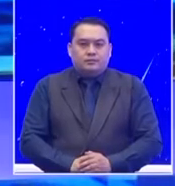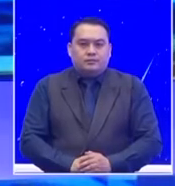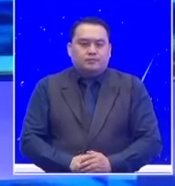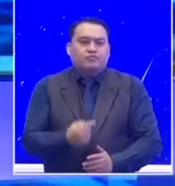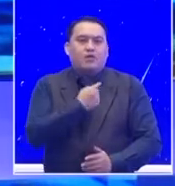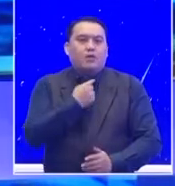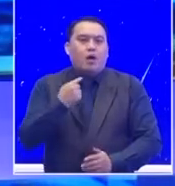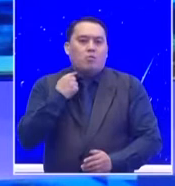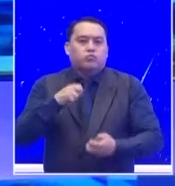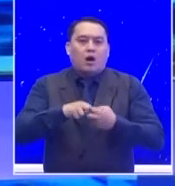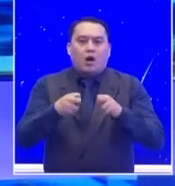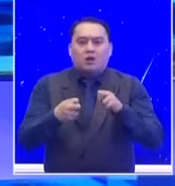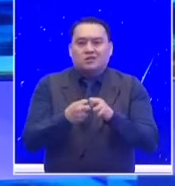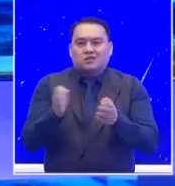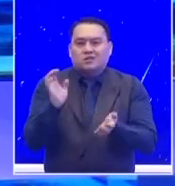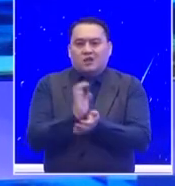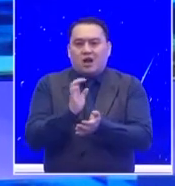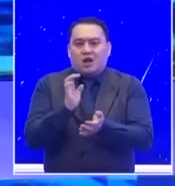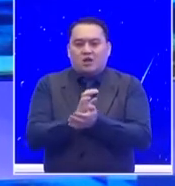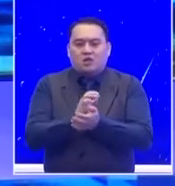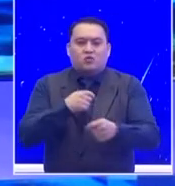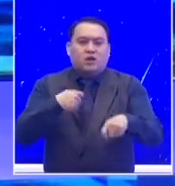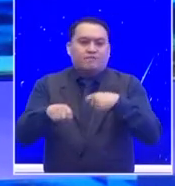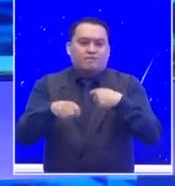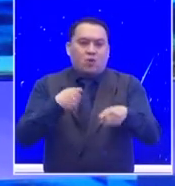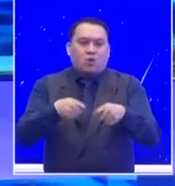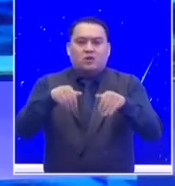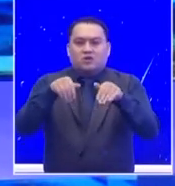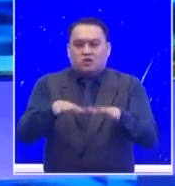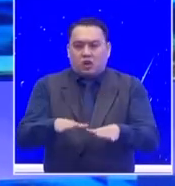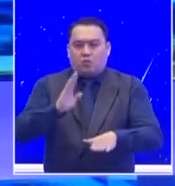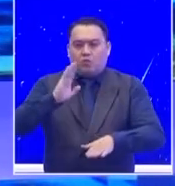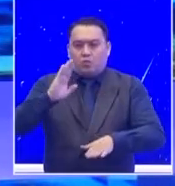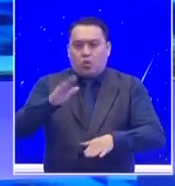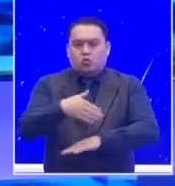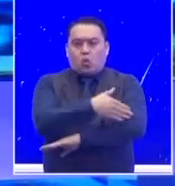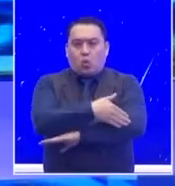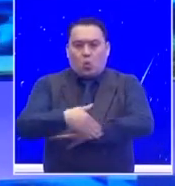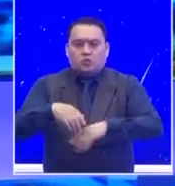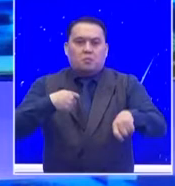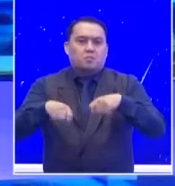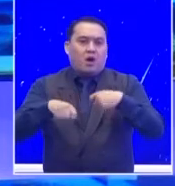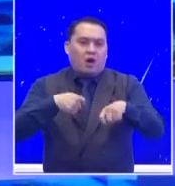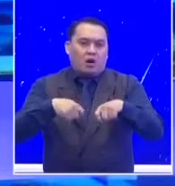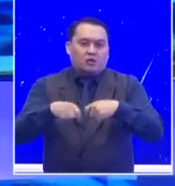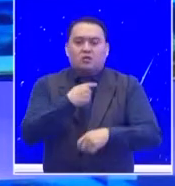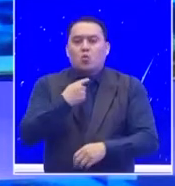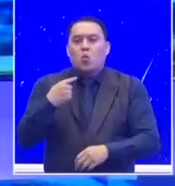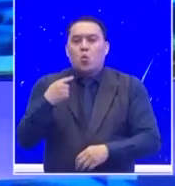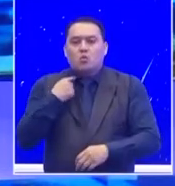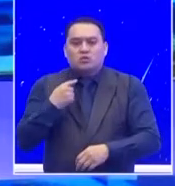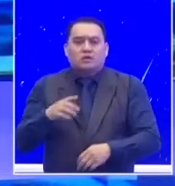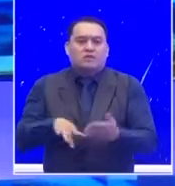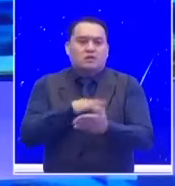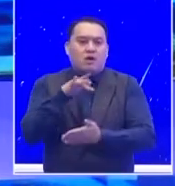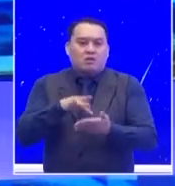В Талдыкургане проблему со стихийной торговлей наконец решат. Сегодня уличные продавцы в областном акимате встретились